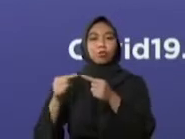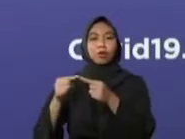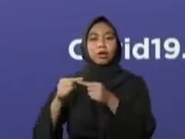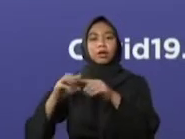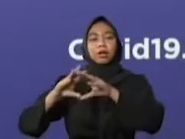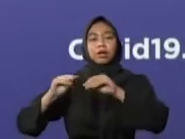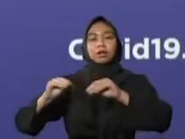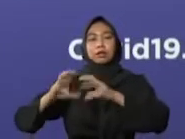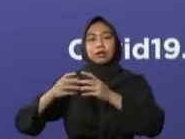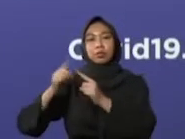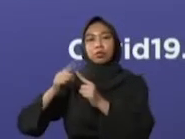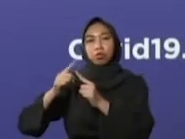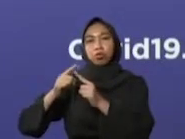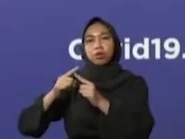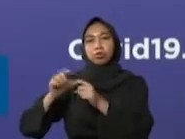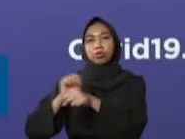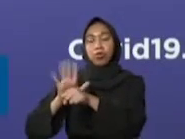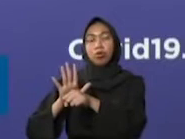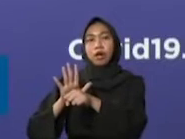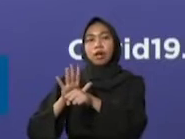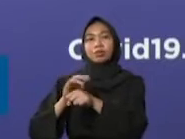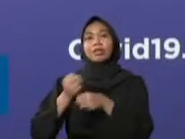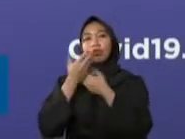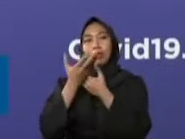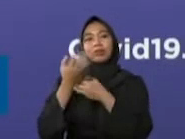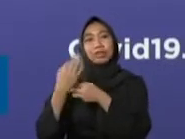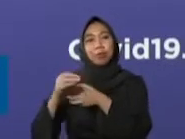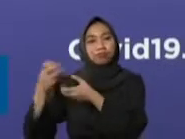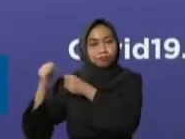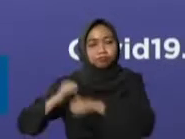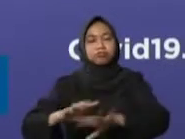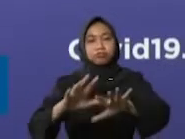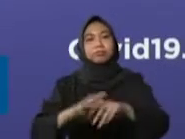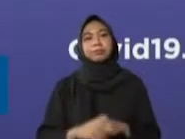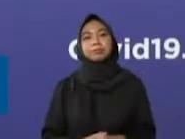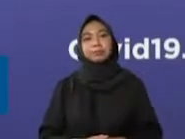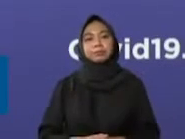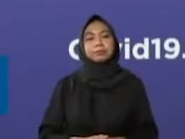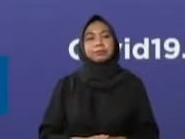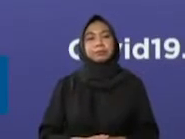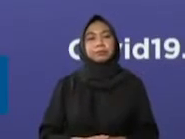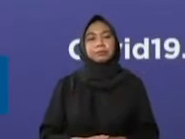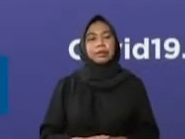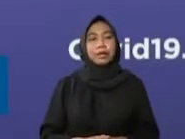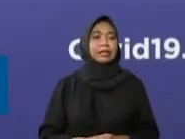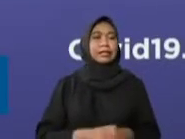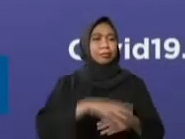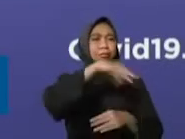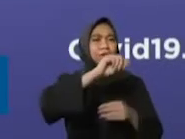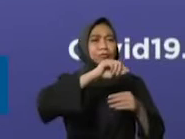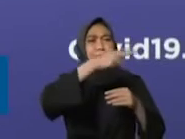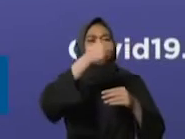yang dilaksanakan oleh gugus tugas penanganan konflik 19 yang terintegrasi dari pusat sampai ke